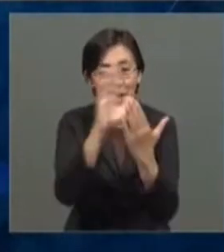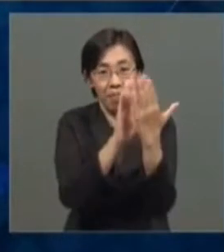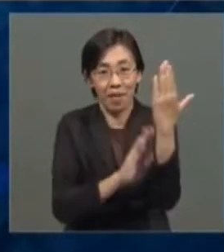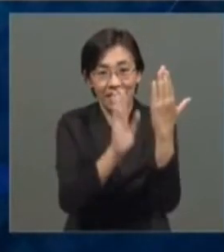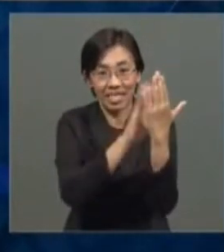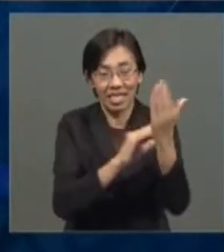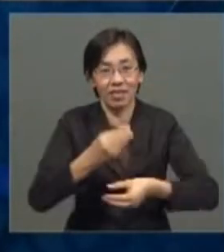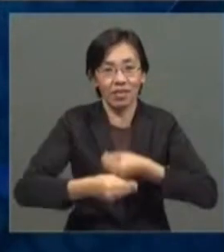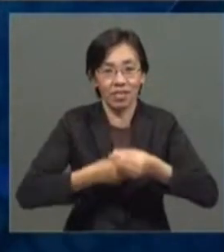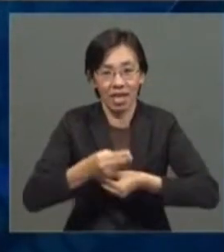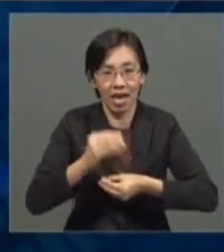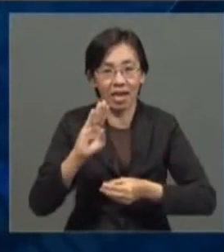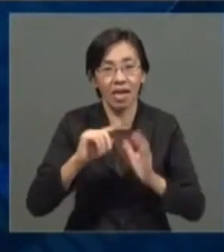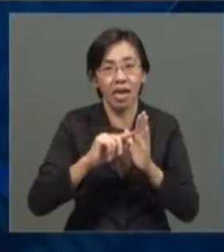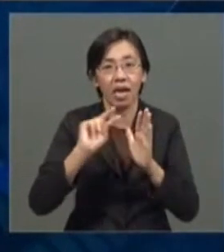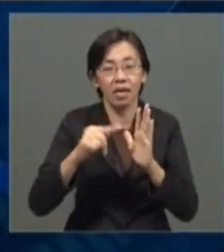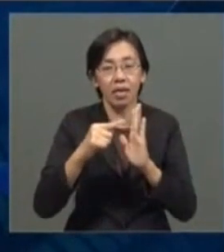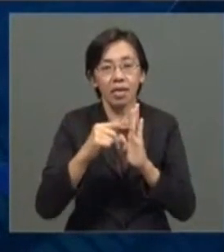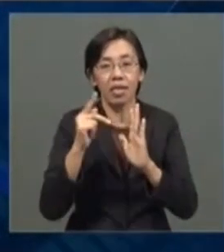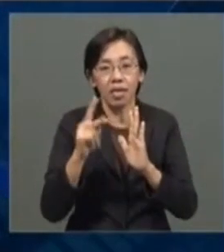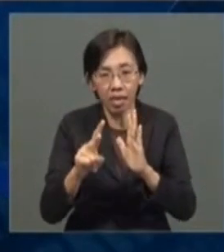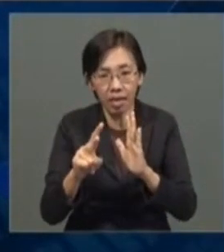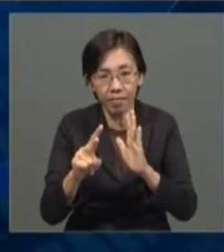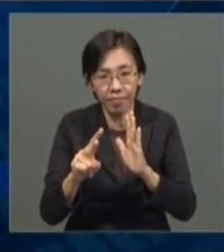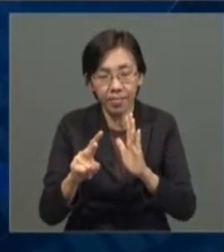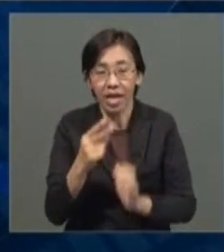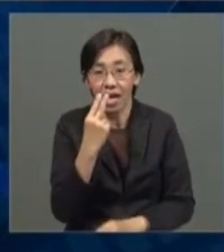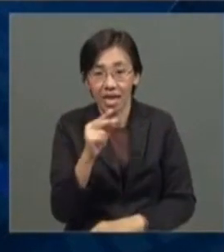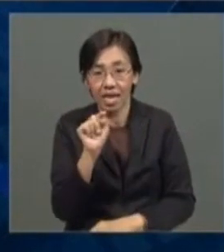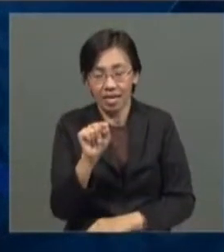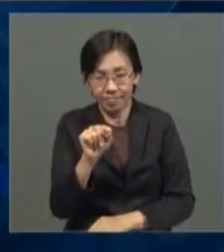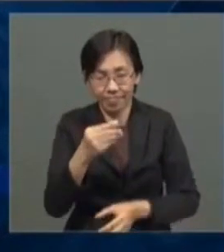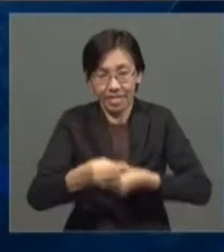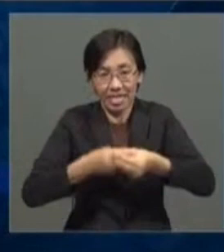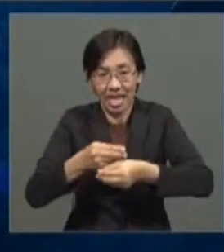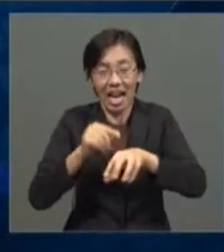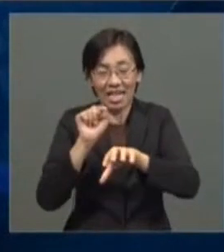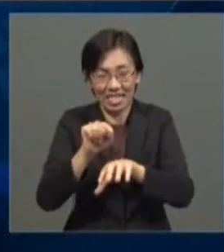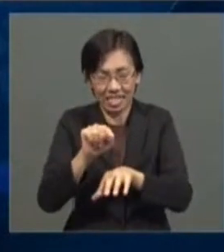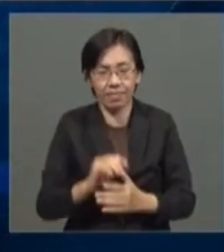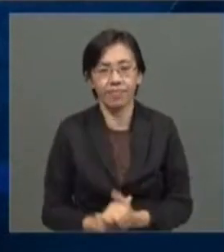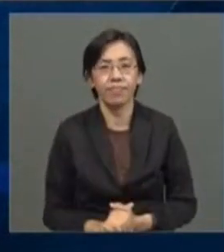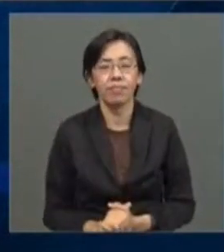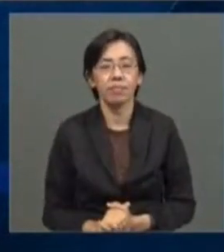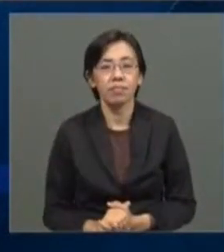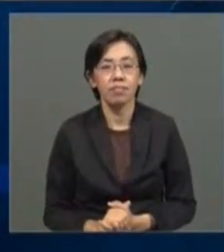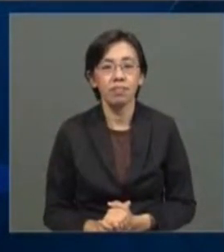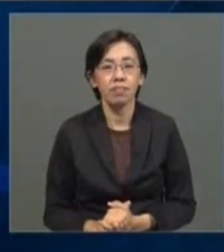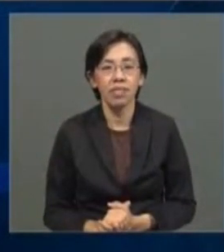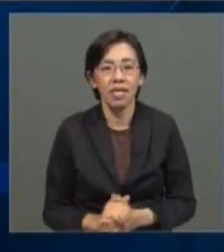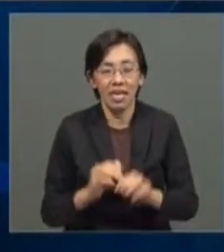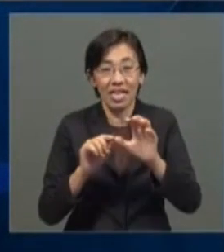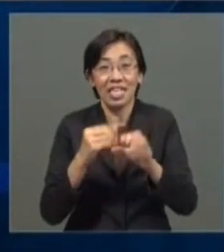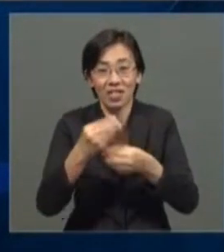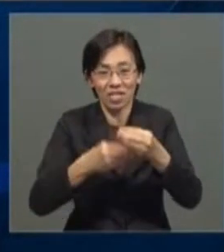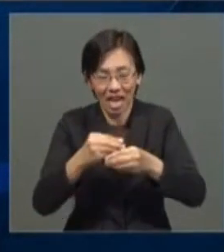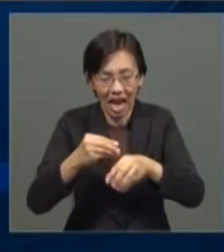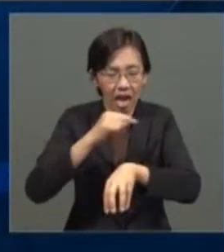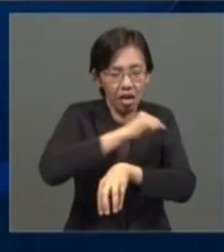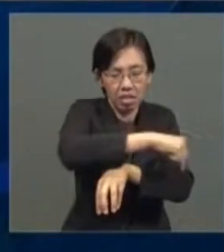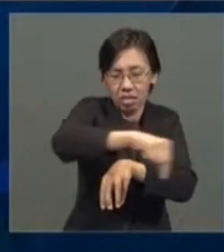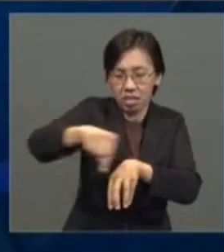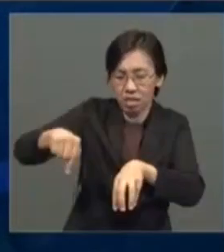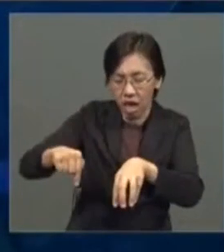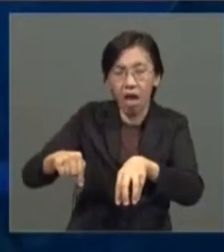อ้างจากการกระจายของตลาดเนี่ยจะเห็นว่าตลาดในมีส่วนพื้นที่เชื่อมต่อกัน 6ตลาดด้วยกันนะคะ